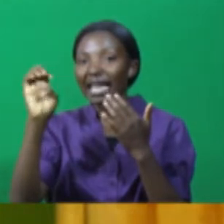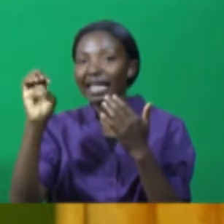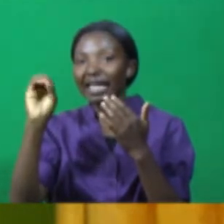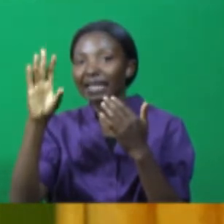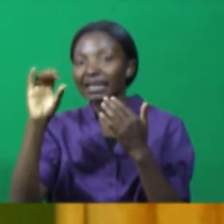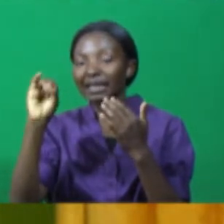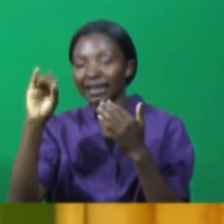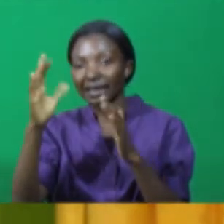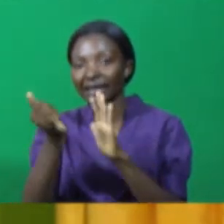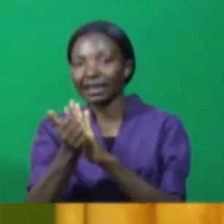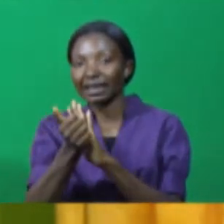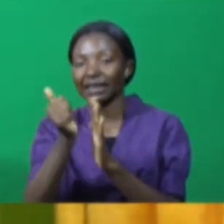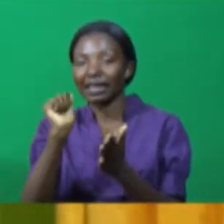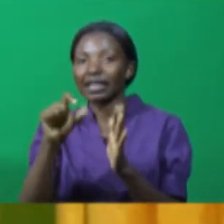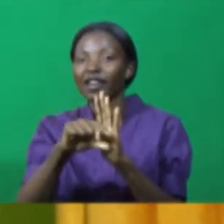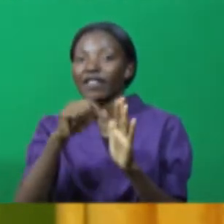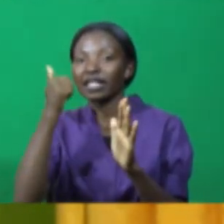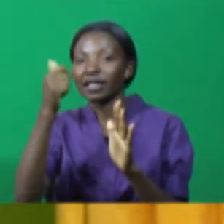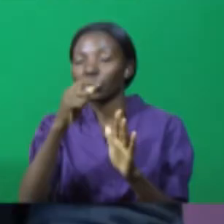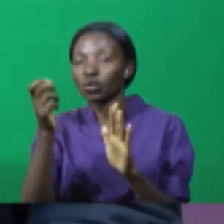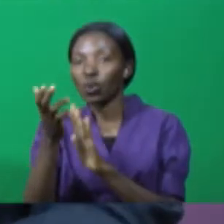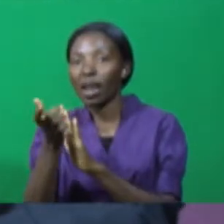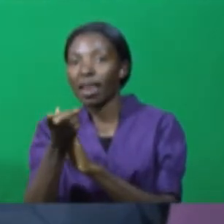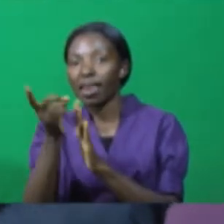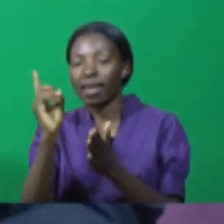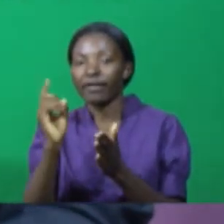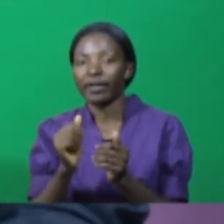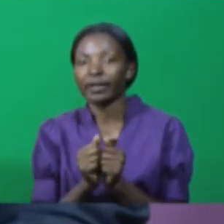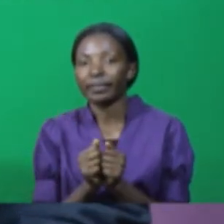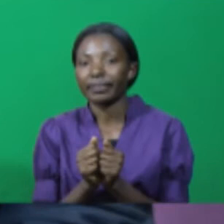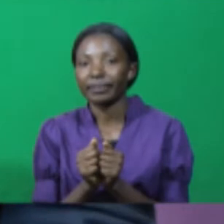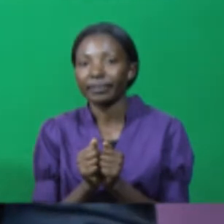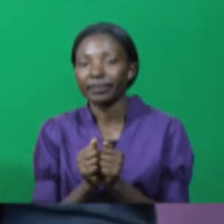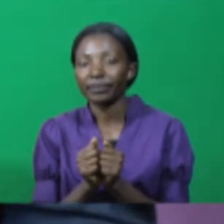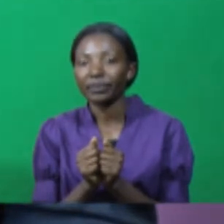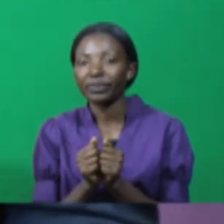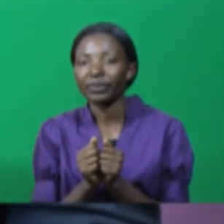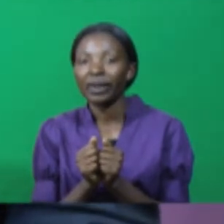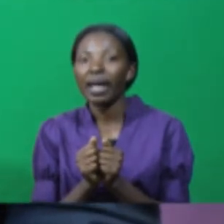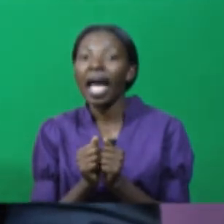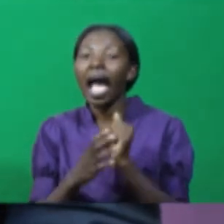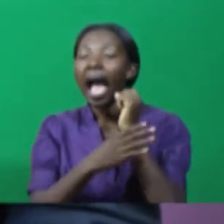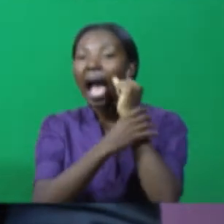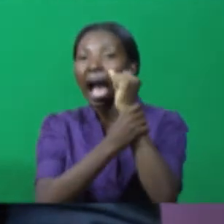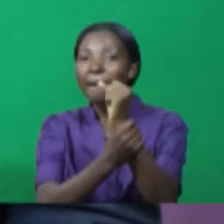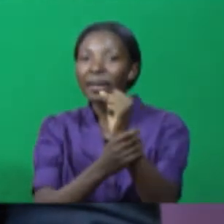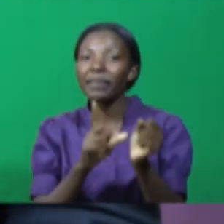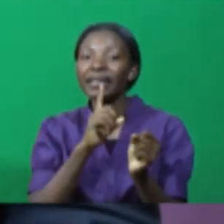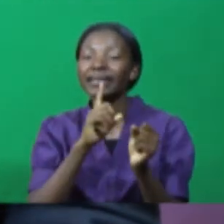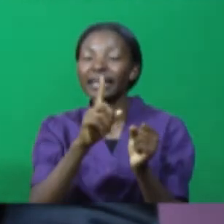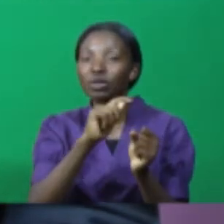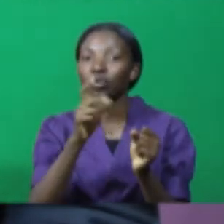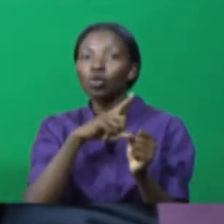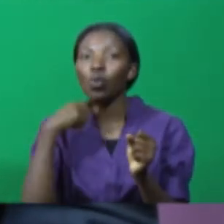kuti anoshanda sei mukati mevana vake. Verse ya 6 kuenda pa 11. Genesis 16 verse 6 to 11. Abraham akati kuna